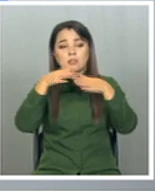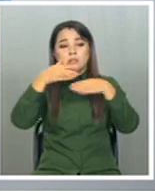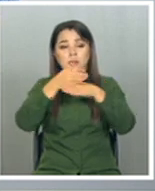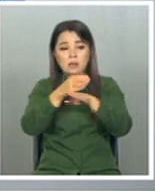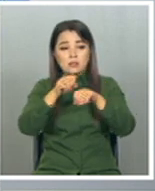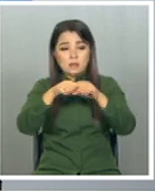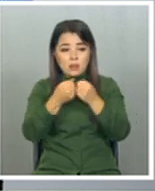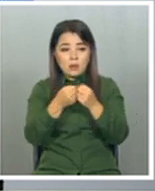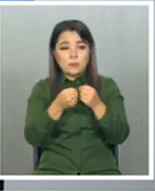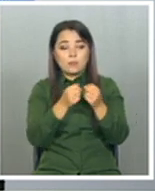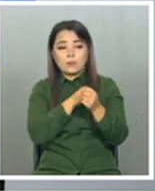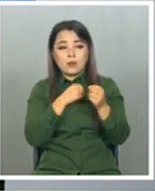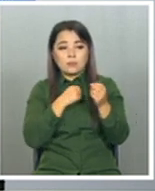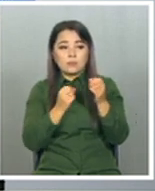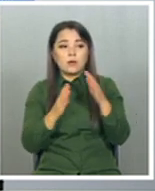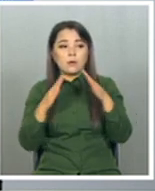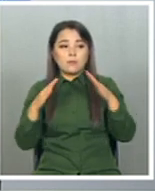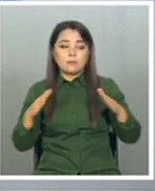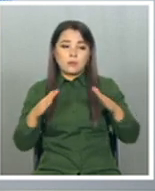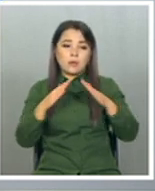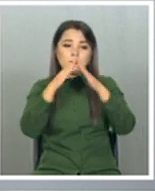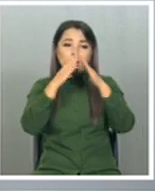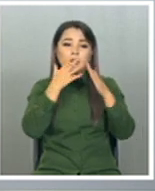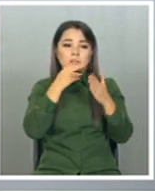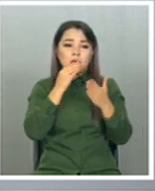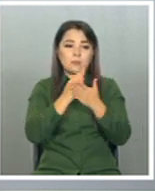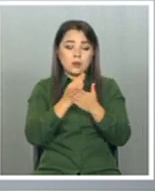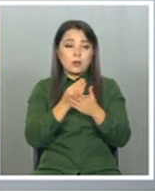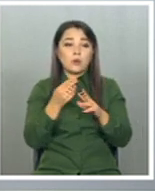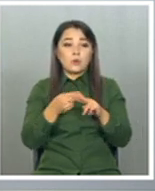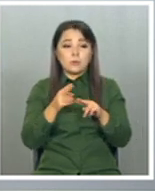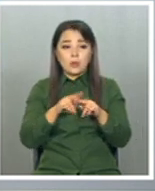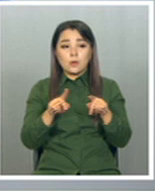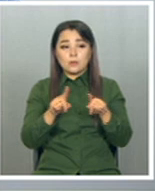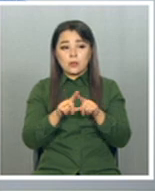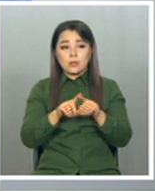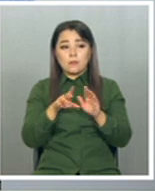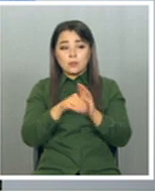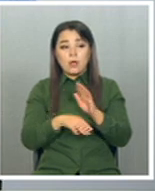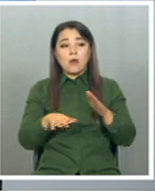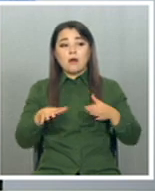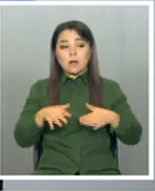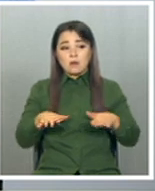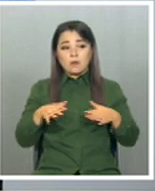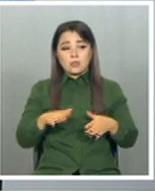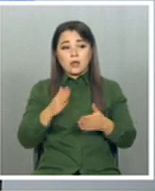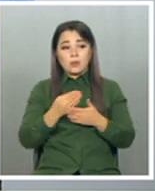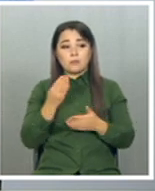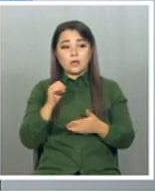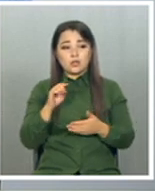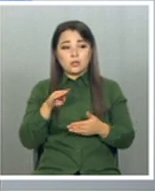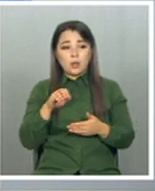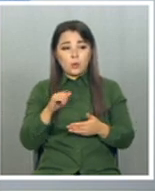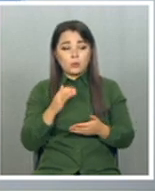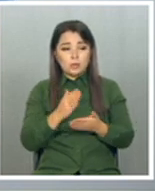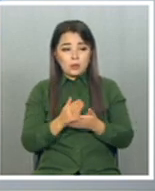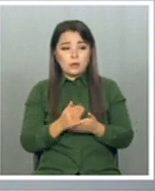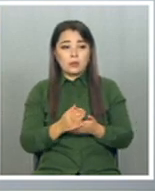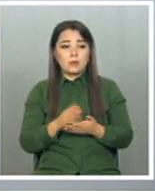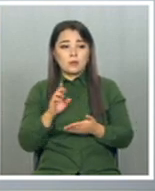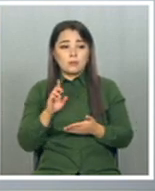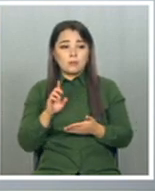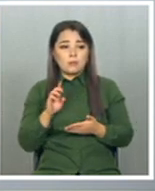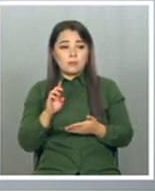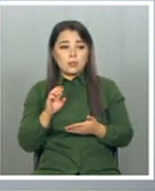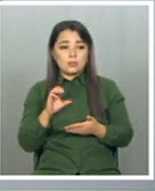олар ғажап пішінді тауларға айналады. Мысалы үшін оларға Кавказдағы бес тау, я?